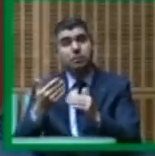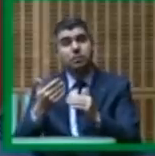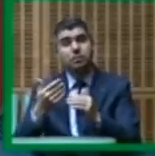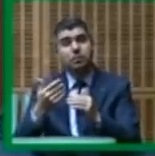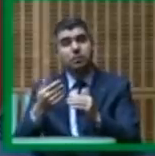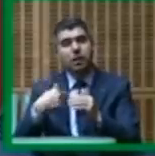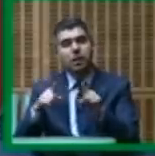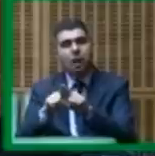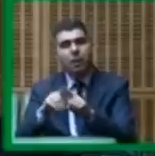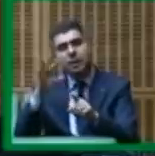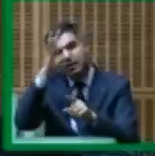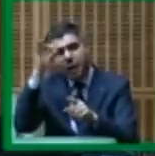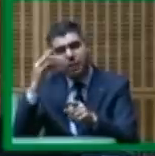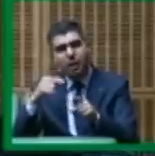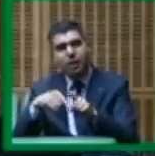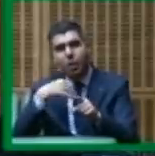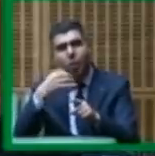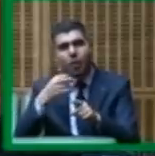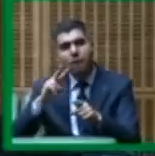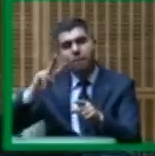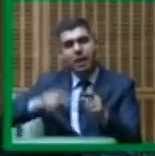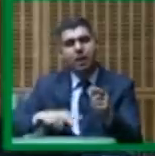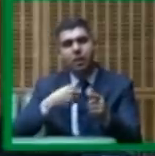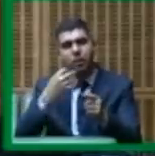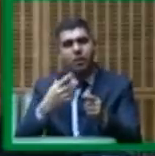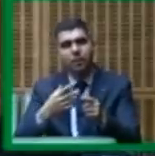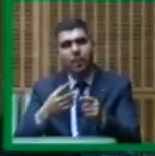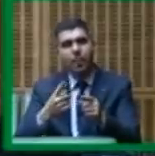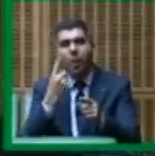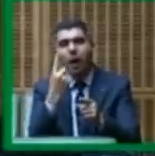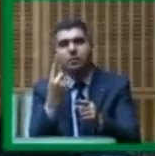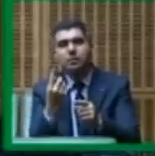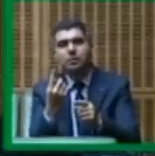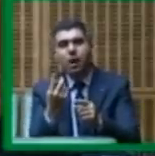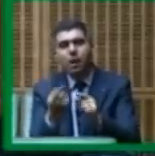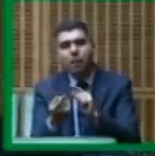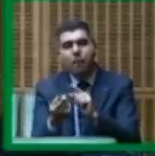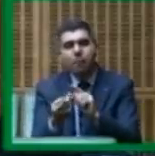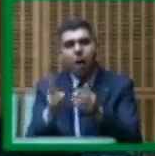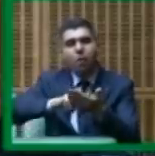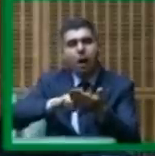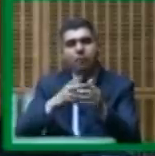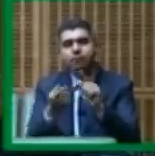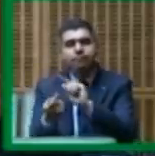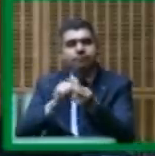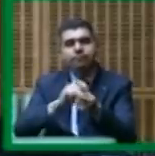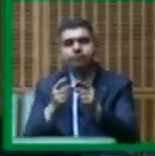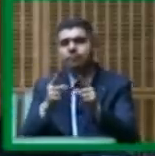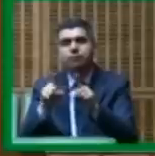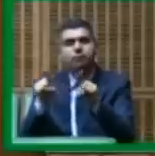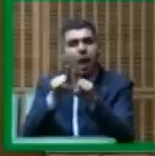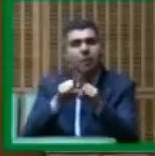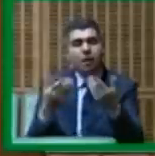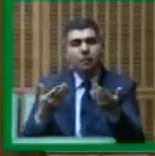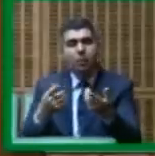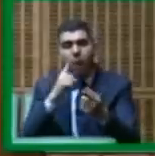سبب السياسيين واش يقولوا بالضبط؟ يعني واحد تيقول لك هكذا وهو نفسه تيعاود يقول لك لا ماشي هكذا هكذا اودي الله يهديك قول